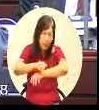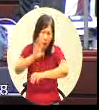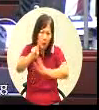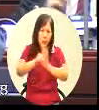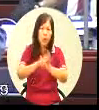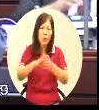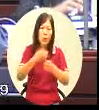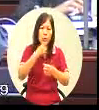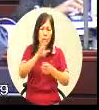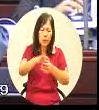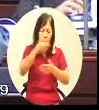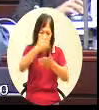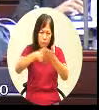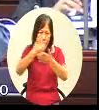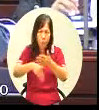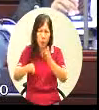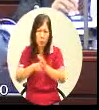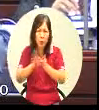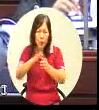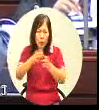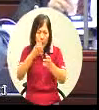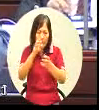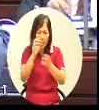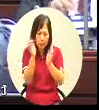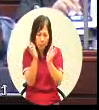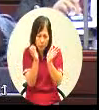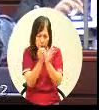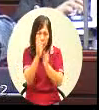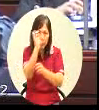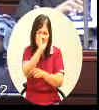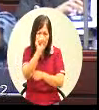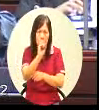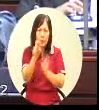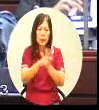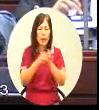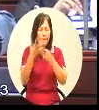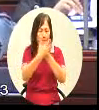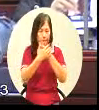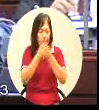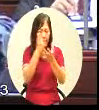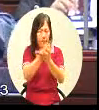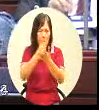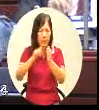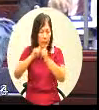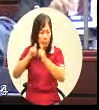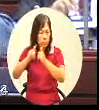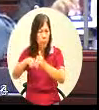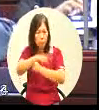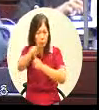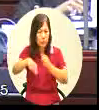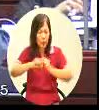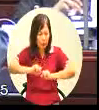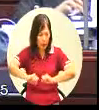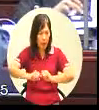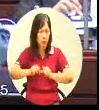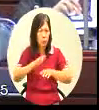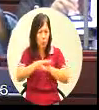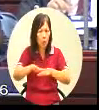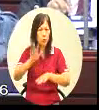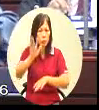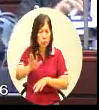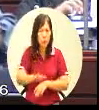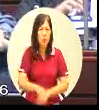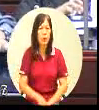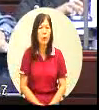几乎减少到接近零，能够维护所有的市民生命的安全。